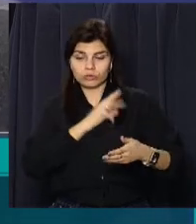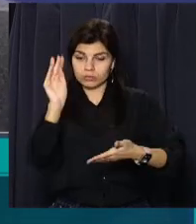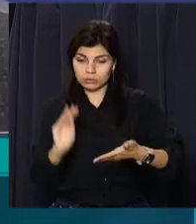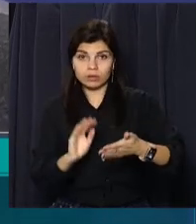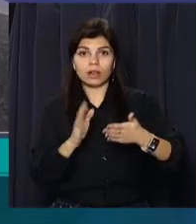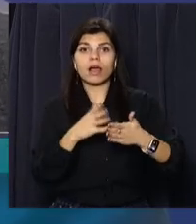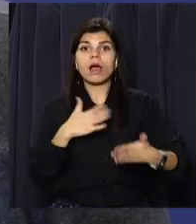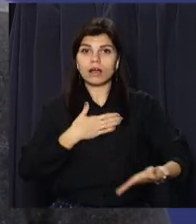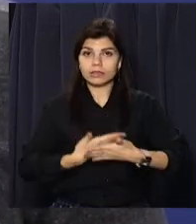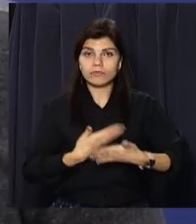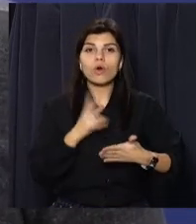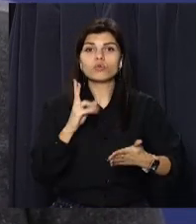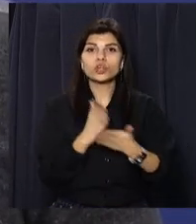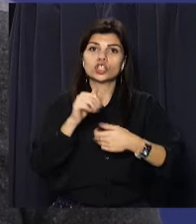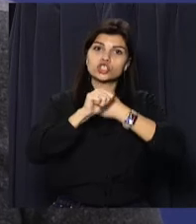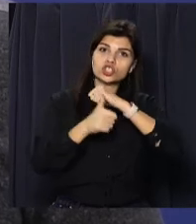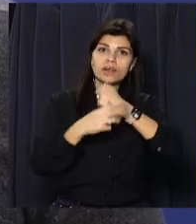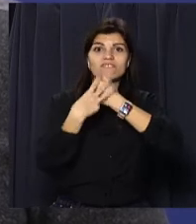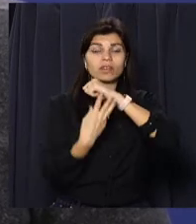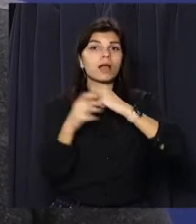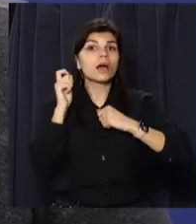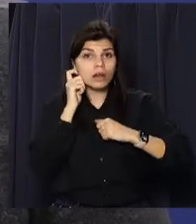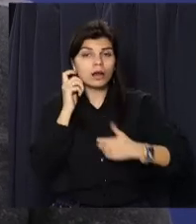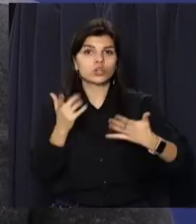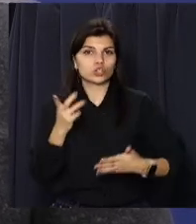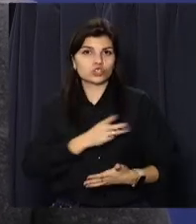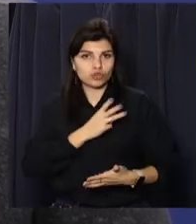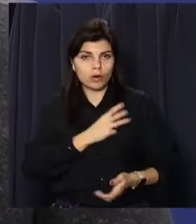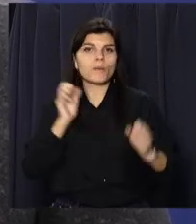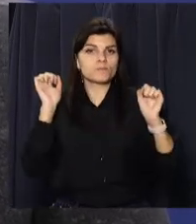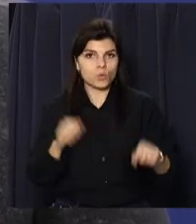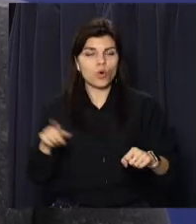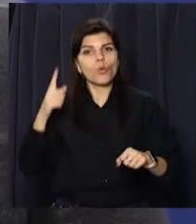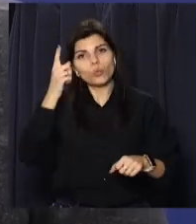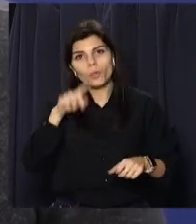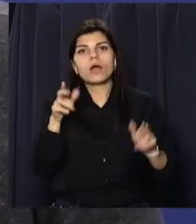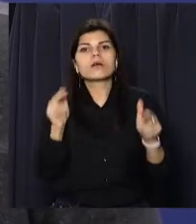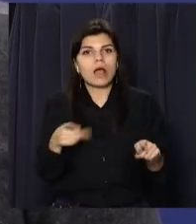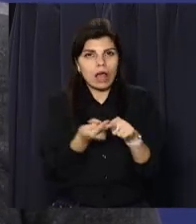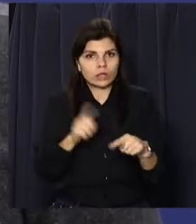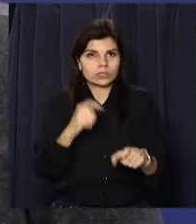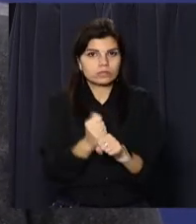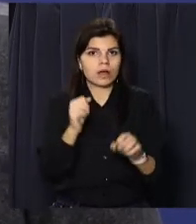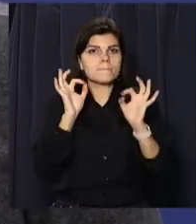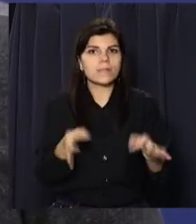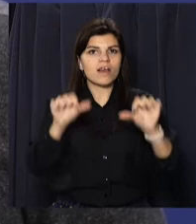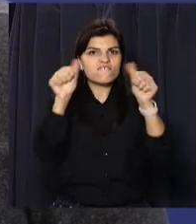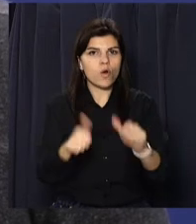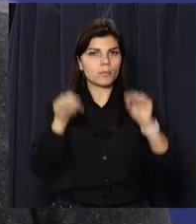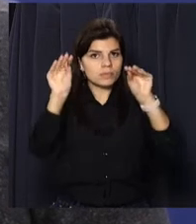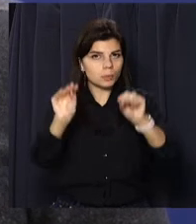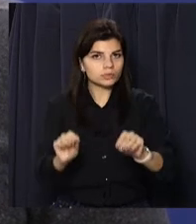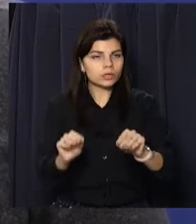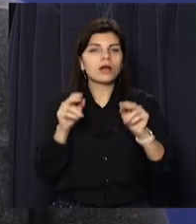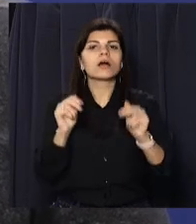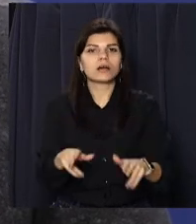які вже мають свої 16 або 18 років, хочуть подати проект, вони вже мали навички, як то написати, як сформувати заявку, як